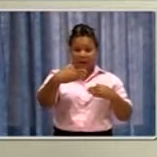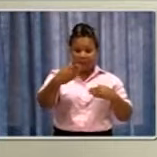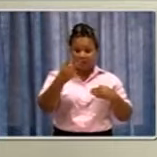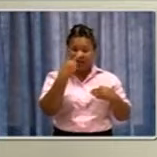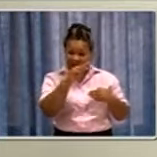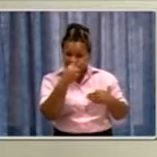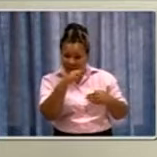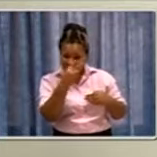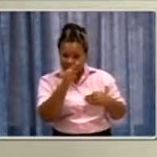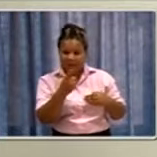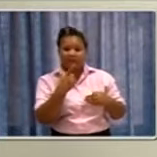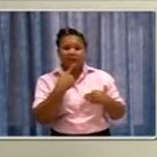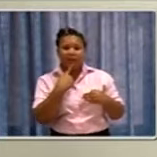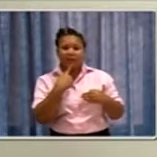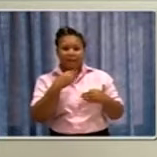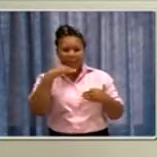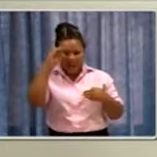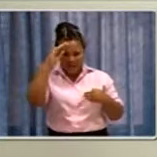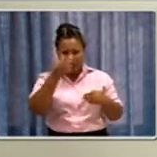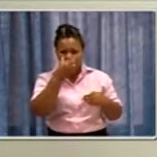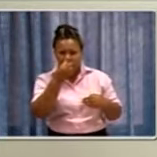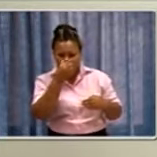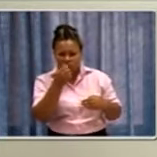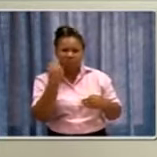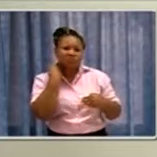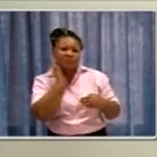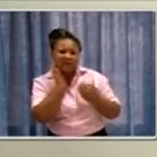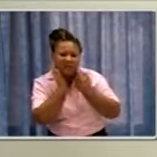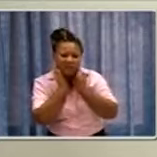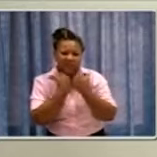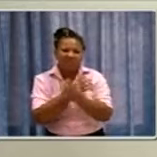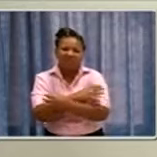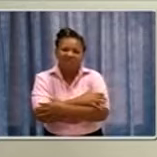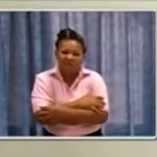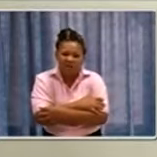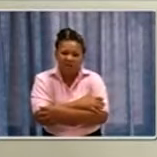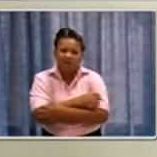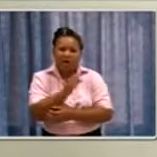testé négatif, en déprise, avec 24 heures.